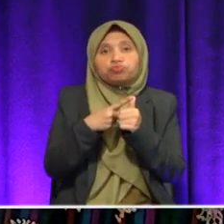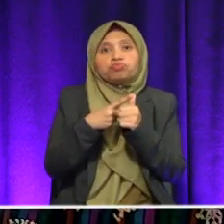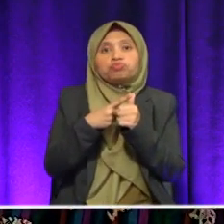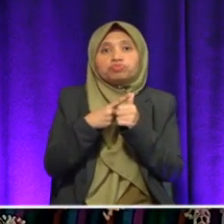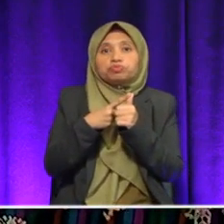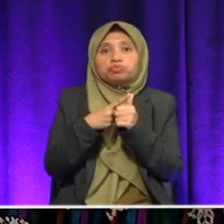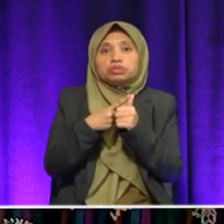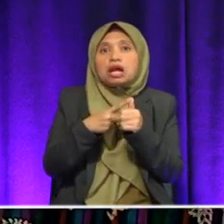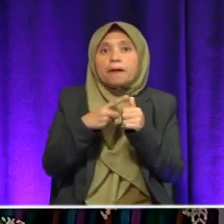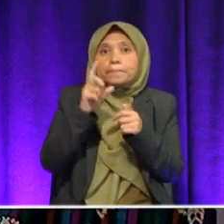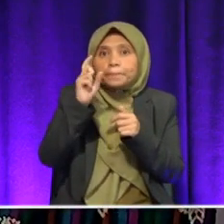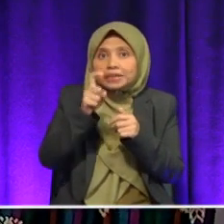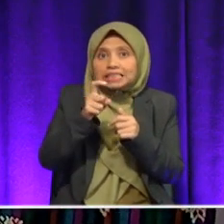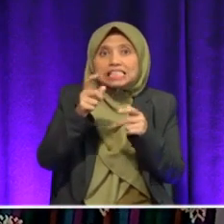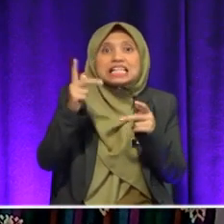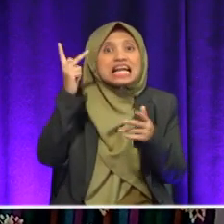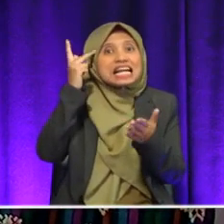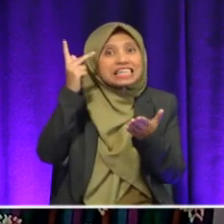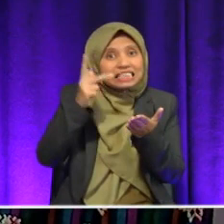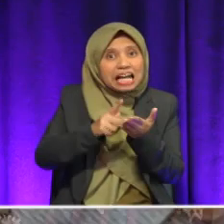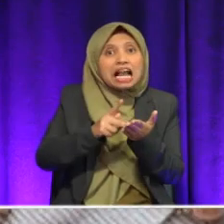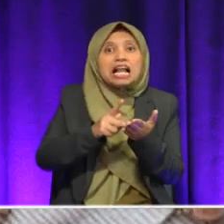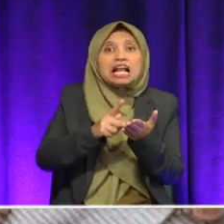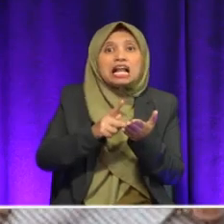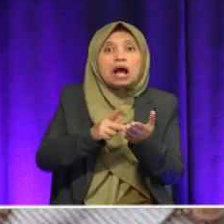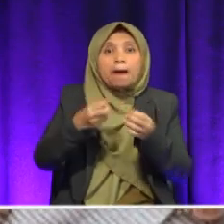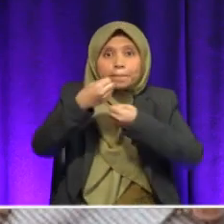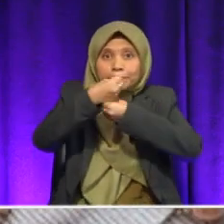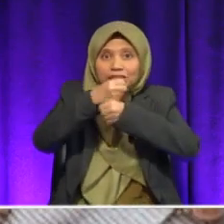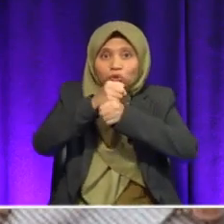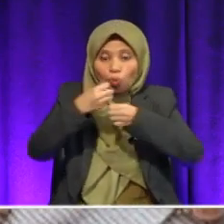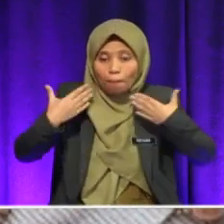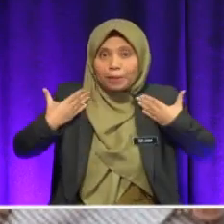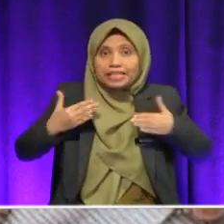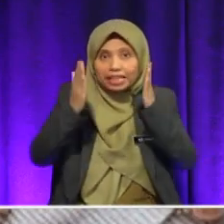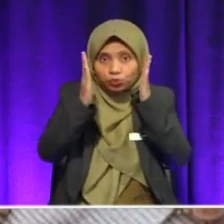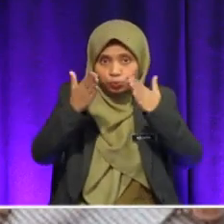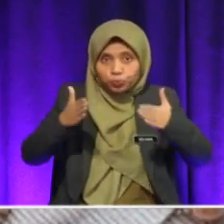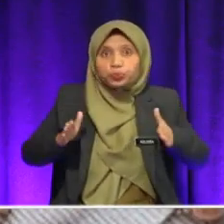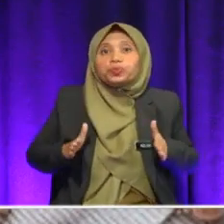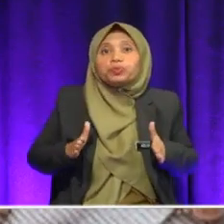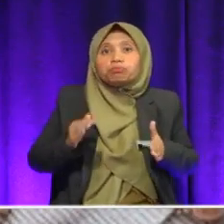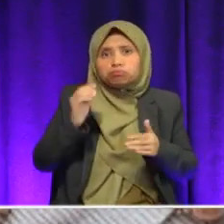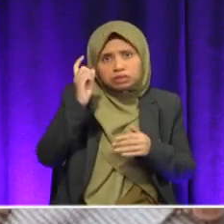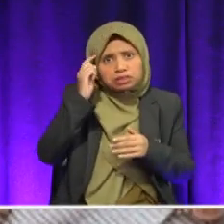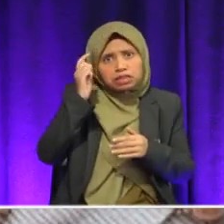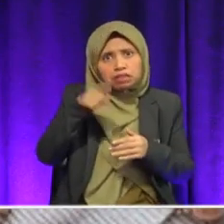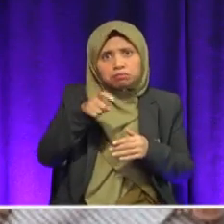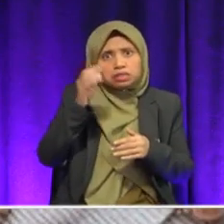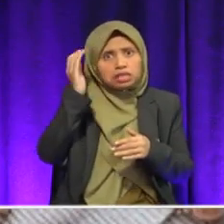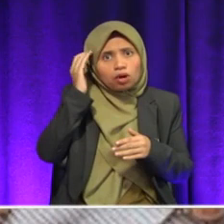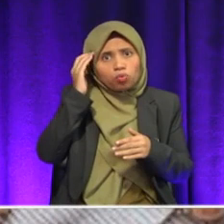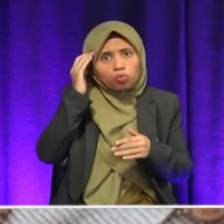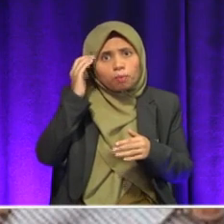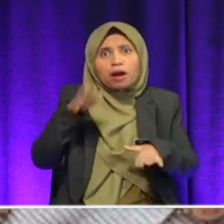adalah perlu mengenal pasti bentuk badan masih secekot dekat Mira tadi oke kalau enggak membuat satu pakaian itu misi tahu dulu bentuk baca seseorang